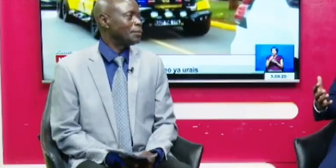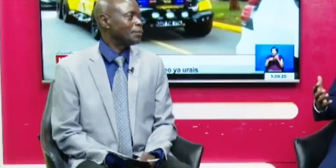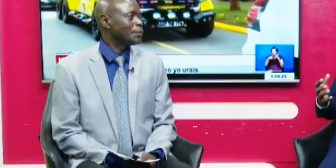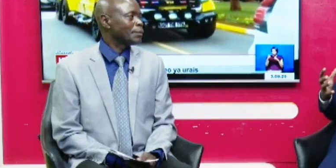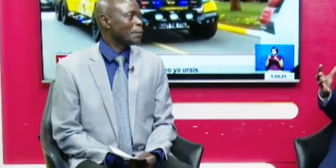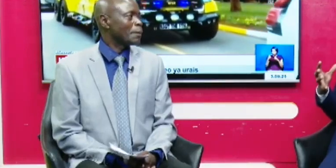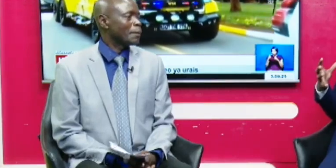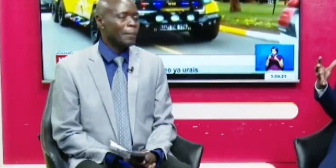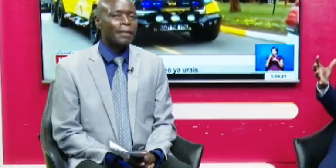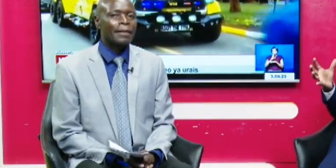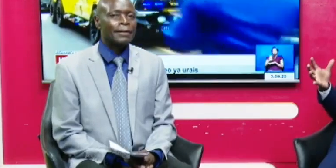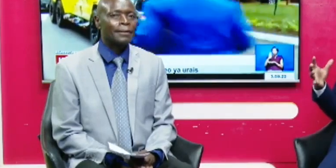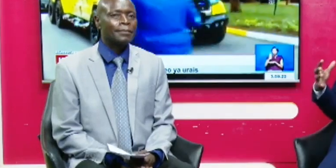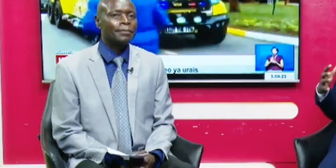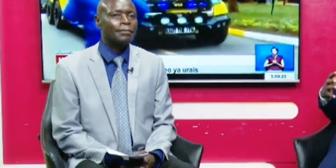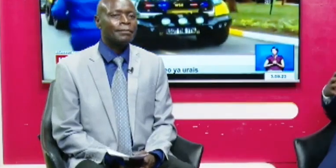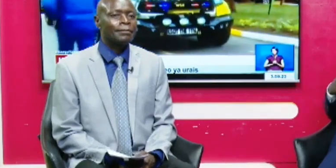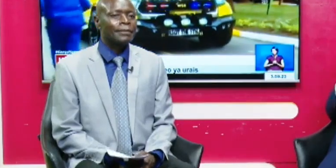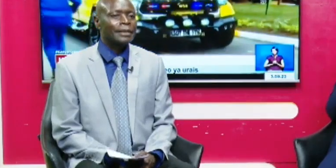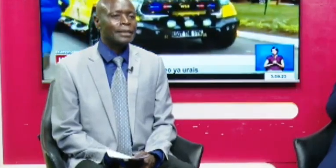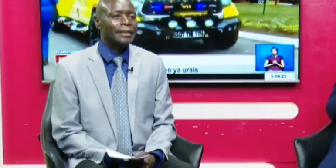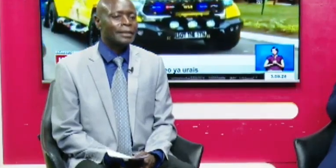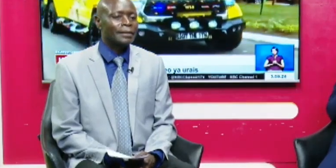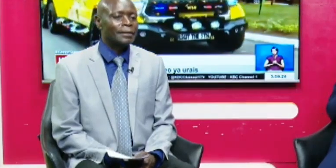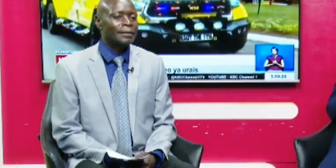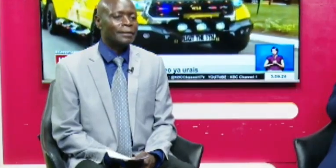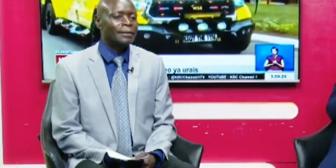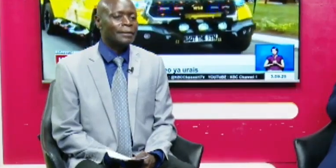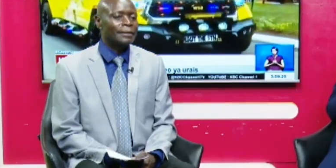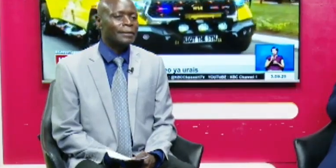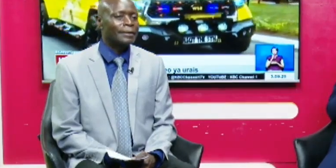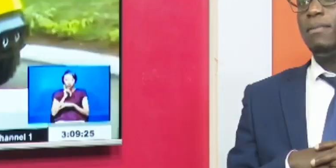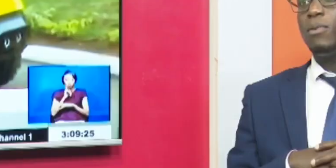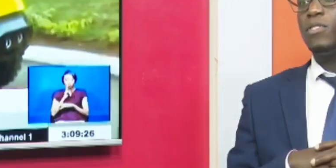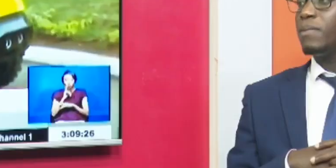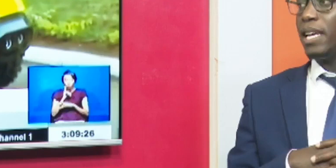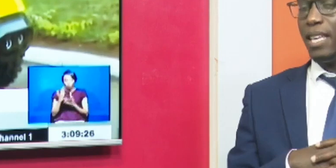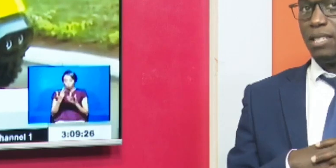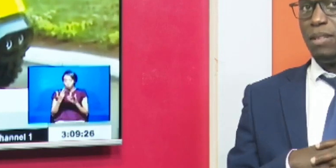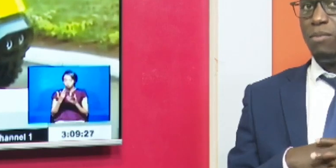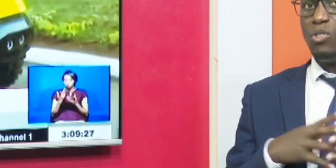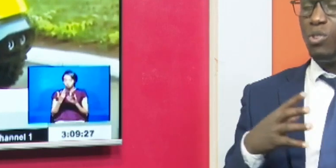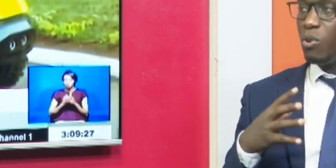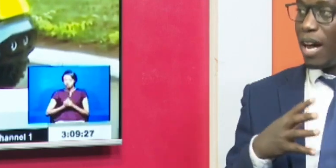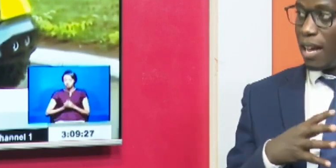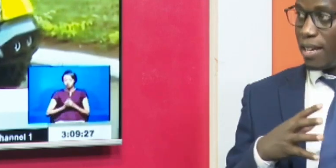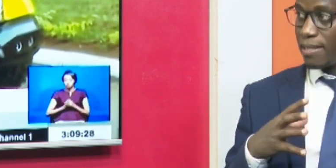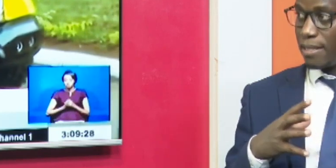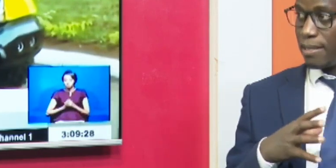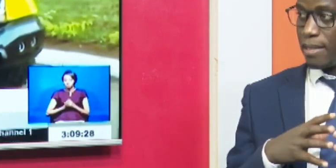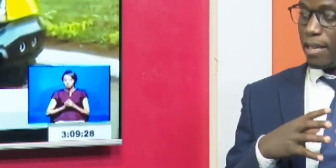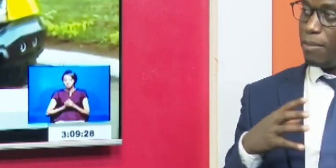okuteekateeka abantu bano n'okubakuuma nga bali wamu kuba engeri gye tumanyi ebyobufuzi by'e Kenya nti birimu